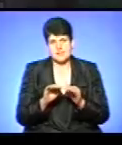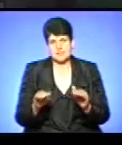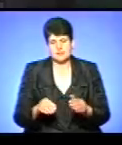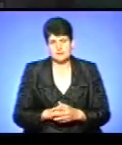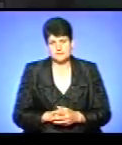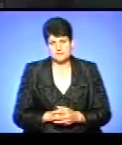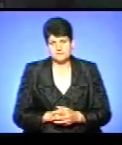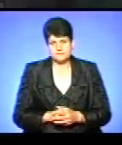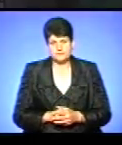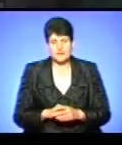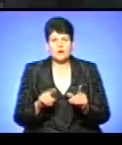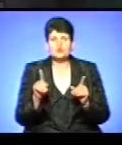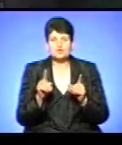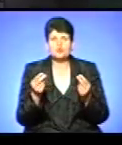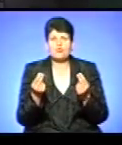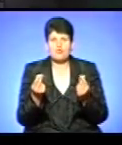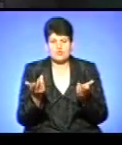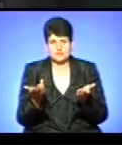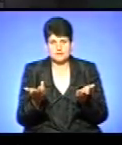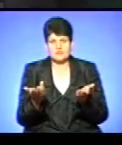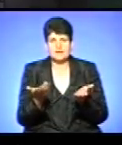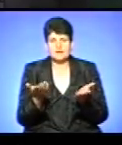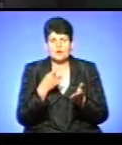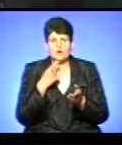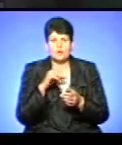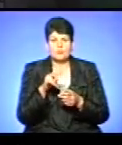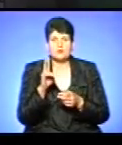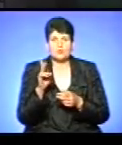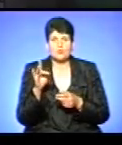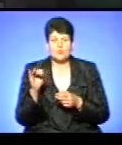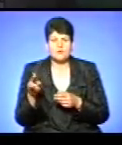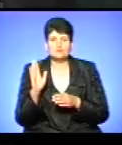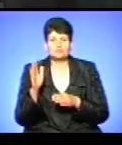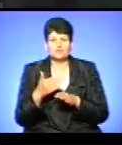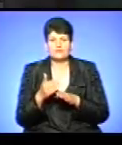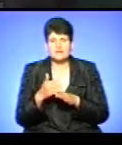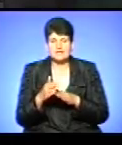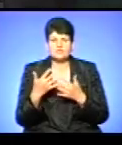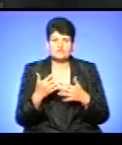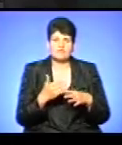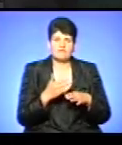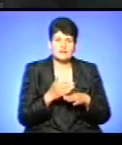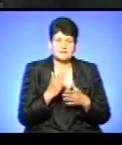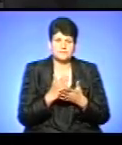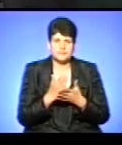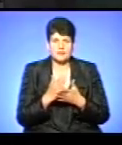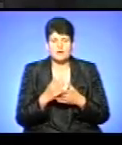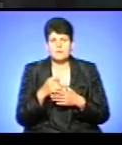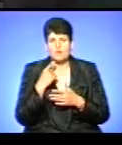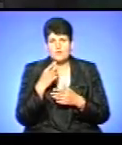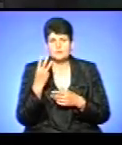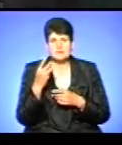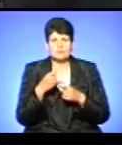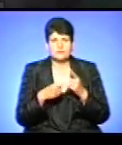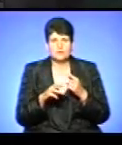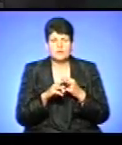Власне, щодо коштів, які каже пан Любомир Крупа, що будуть виділятися, чи вже вже виділені. Якщо ми говоримо про цих 3,5